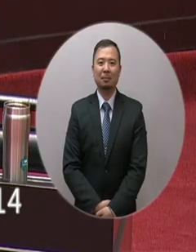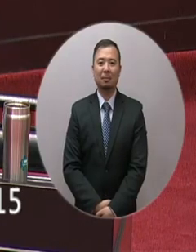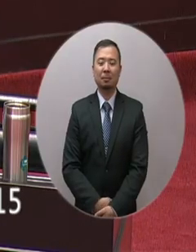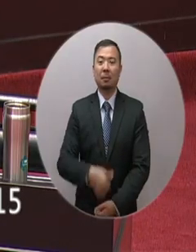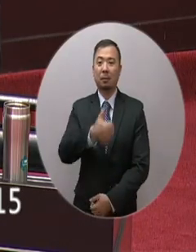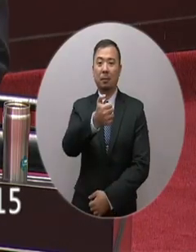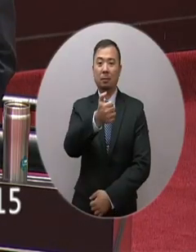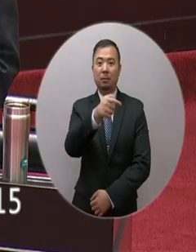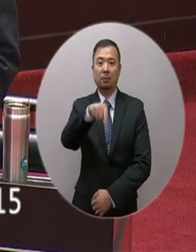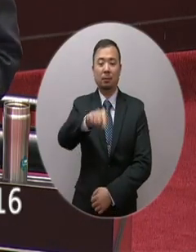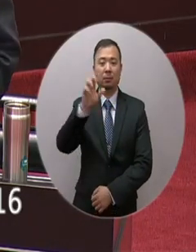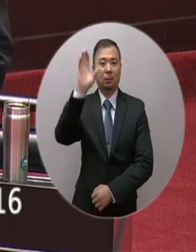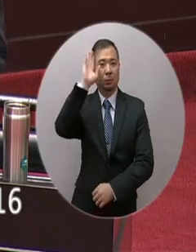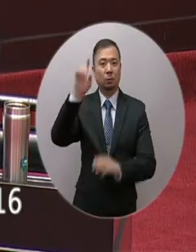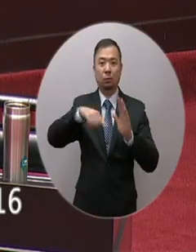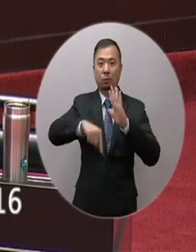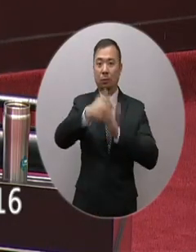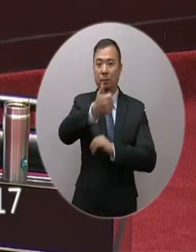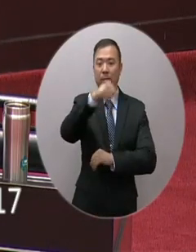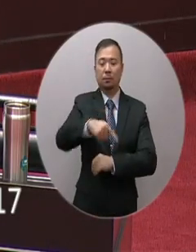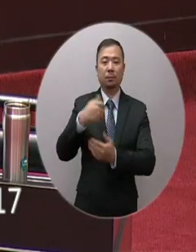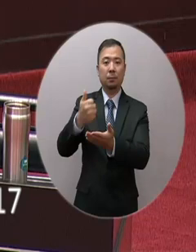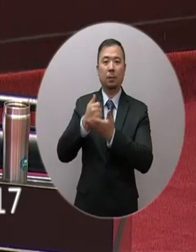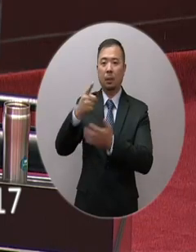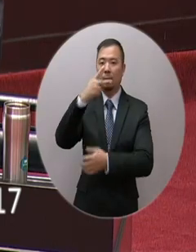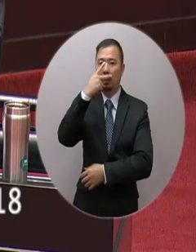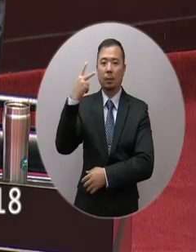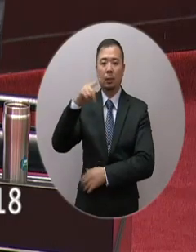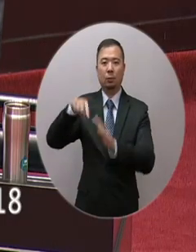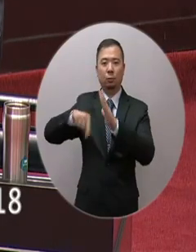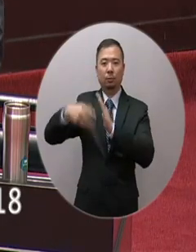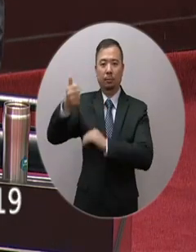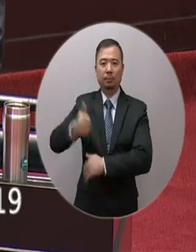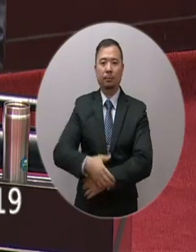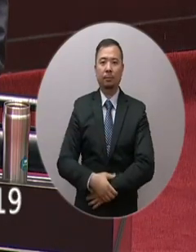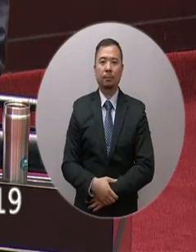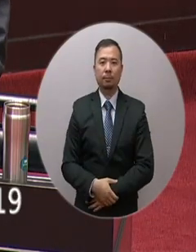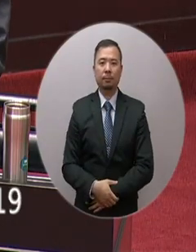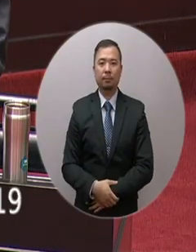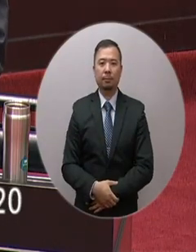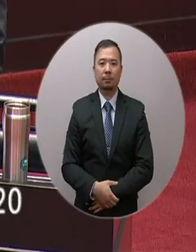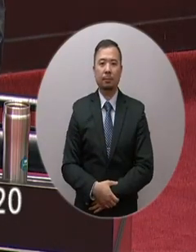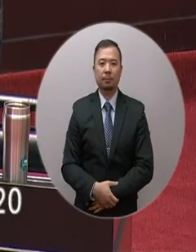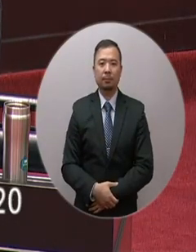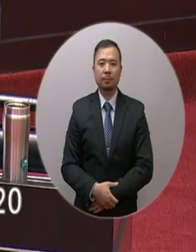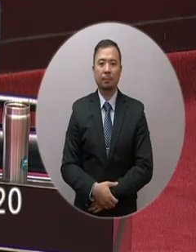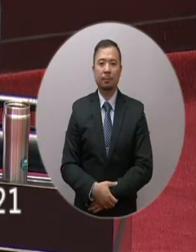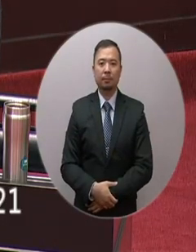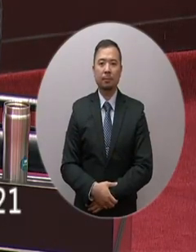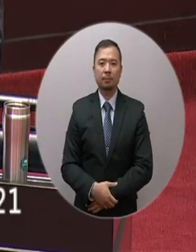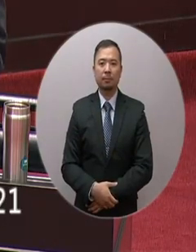好，谢谢苏院长，我们请一下赖院长。 请赖院长。